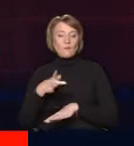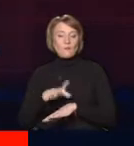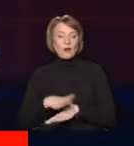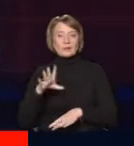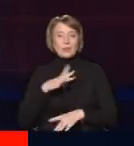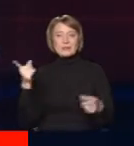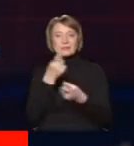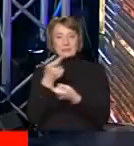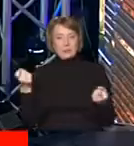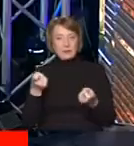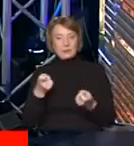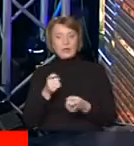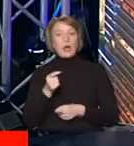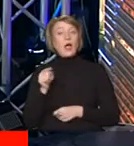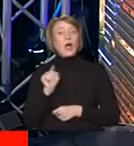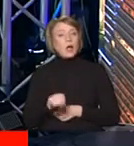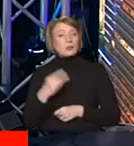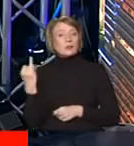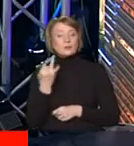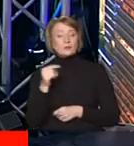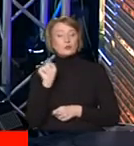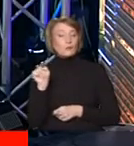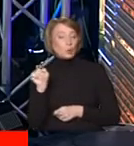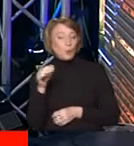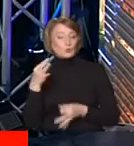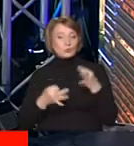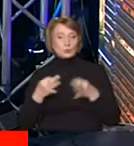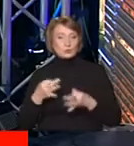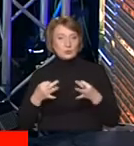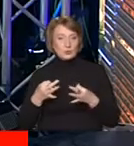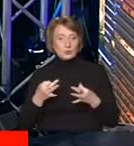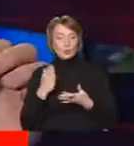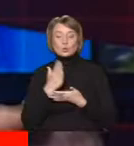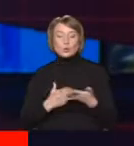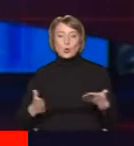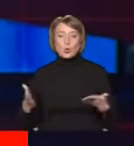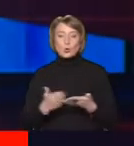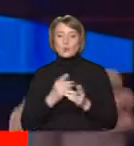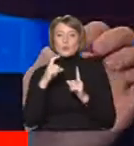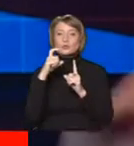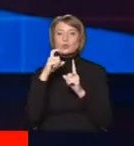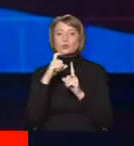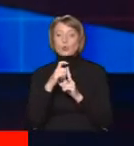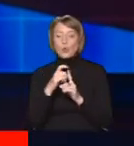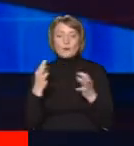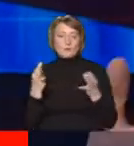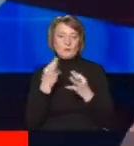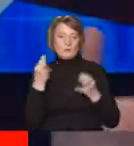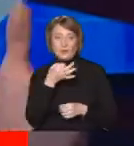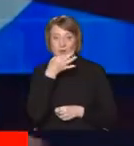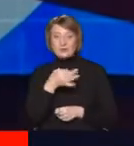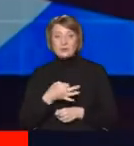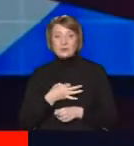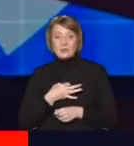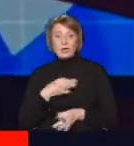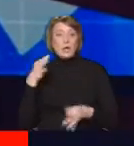Тому що цей факт. Але цікаво, що в тому суді представники Київської міської ради жодного слова про це не сказали. І як наслідок